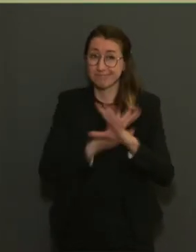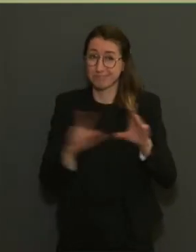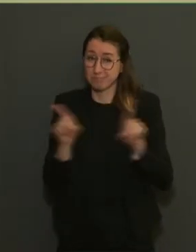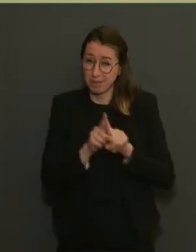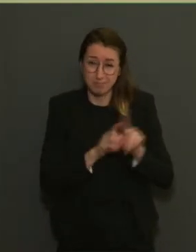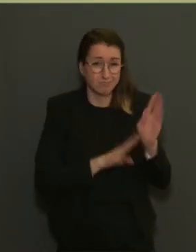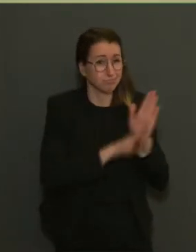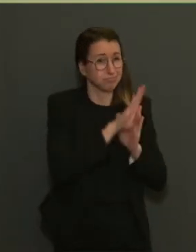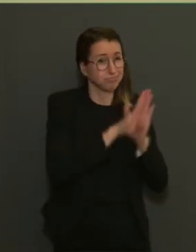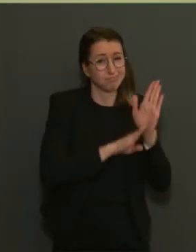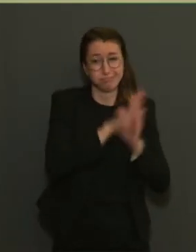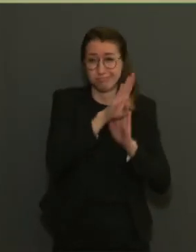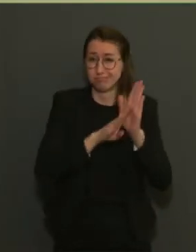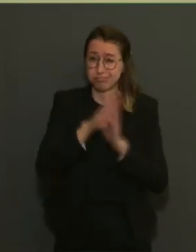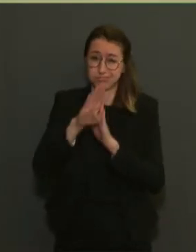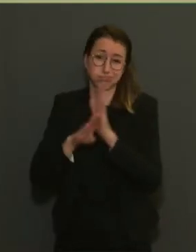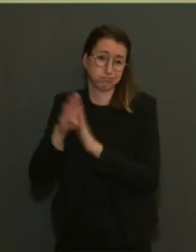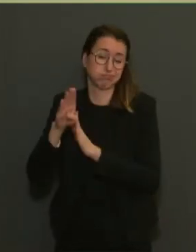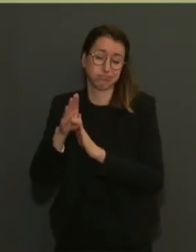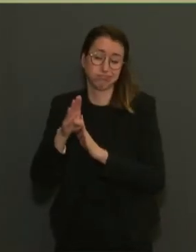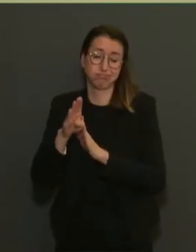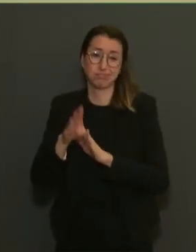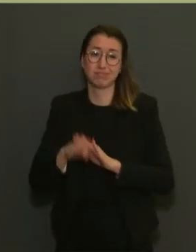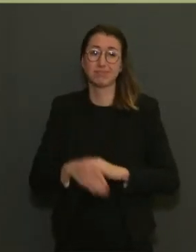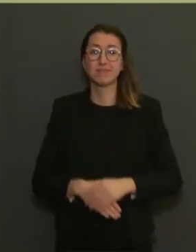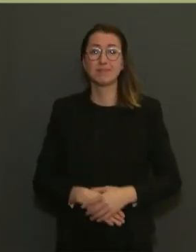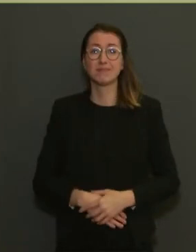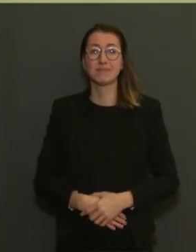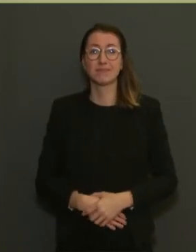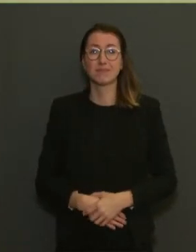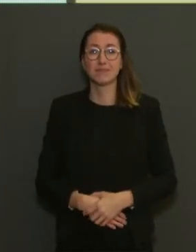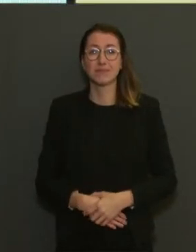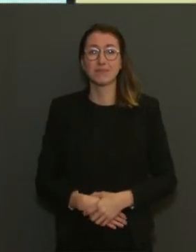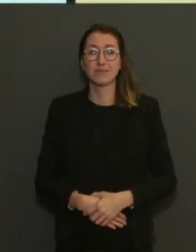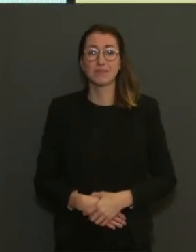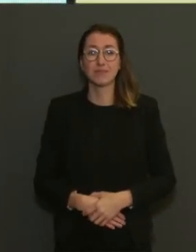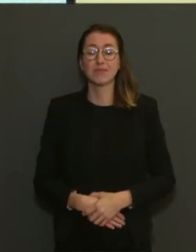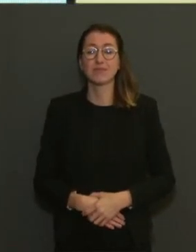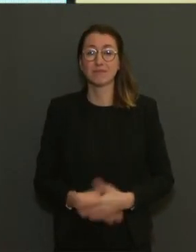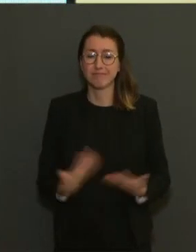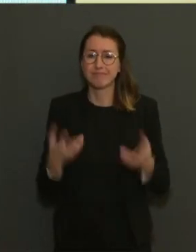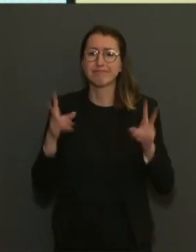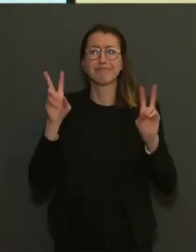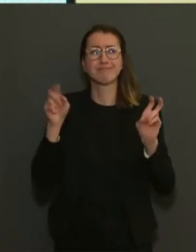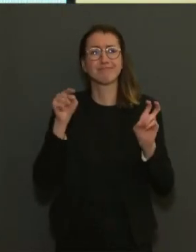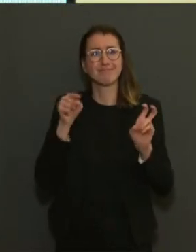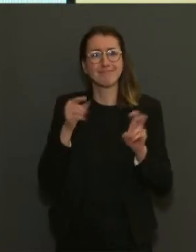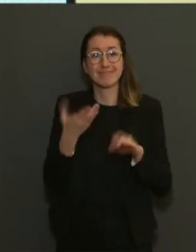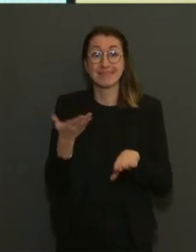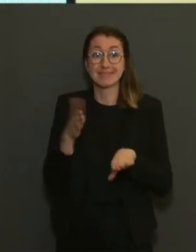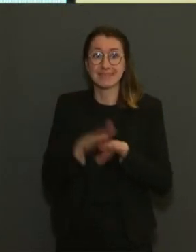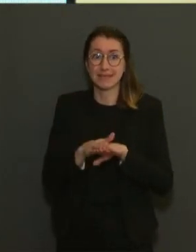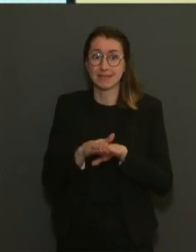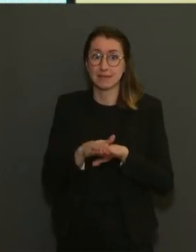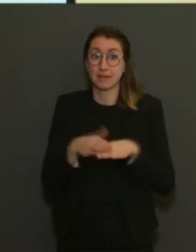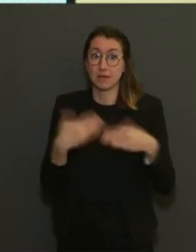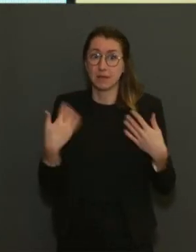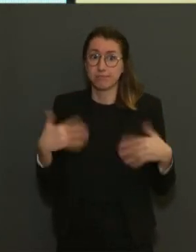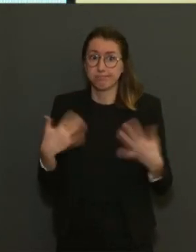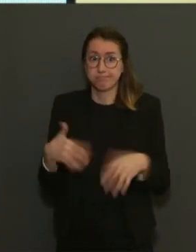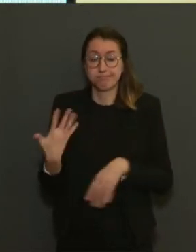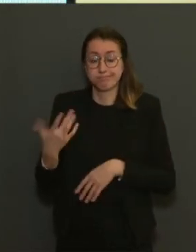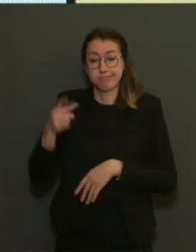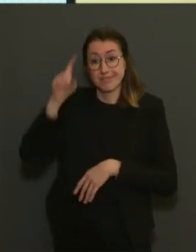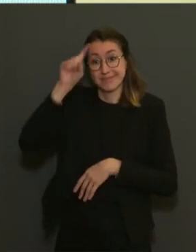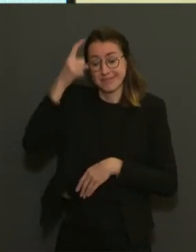régions. Alors si on parle de décès, on ne peut s'empêcher de penser à la Toussaint qui est devant nous.